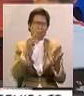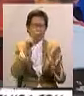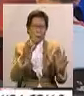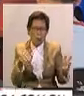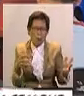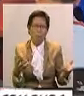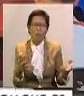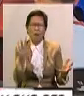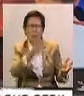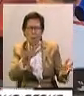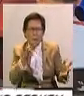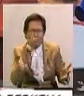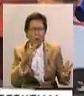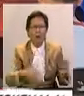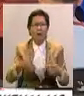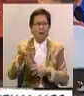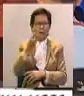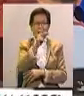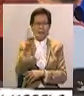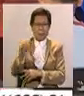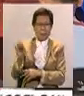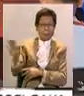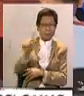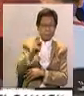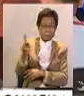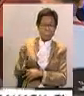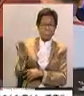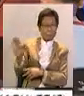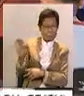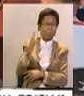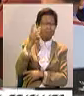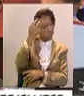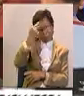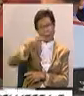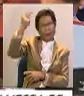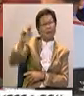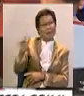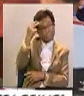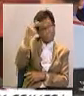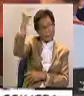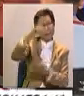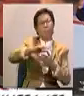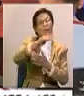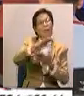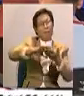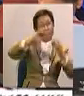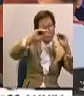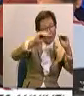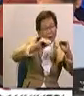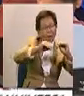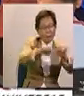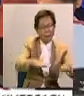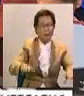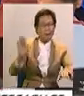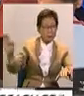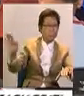pada saya, mungkin pada pihak kementerian, mungkin mereka lebih arif tentang pembelajaran anak-anak. Jadi saya